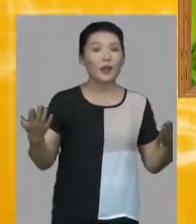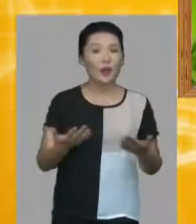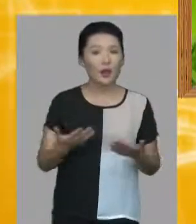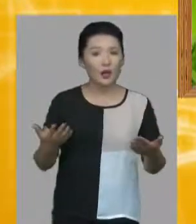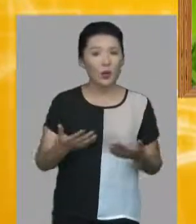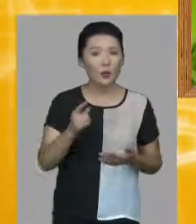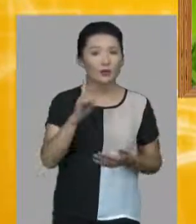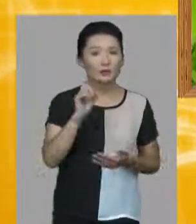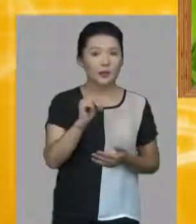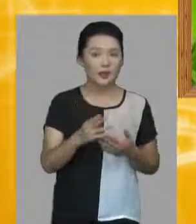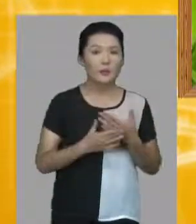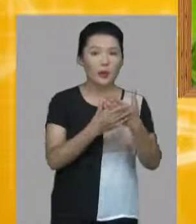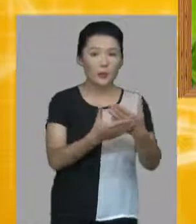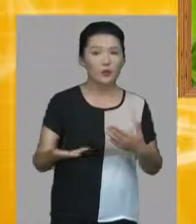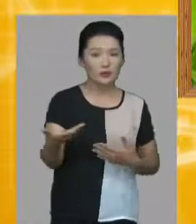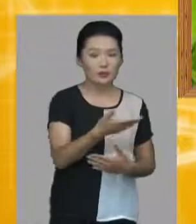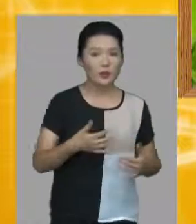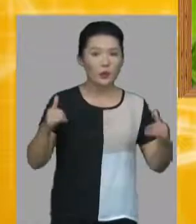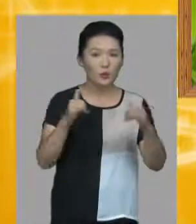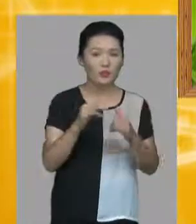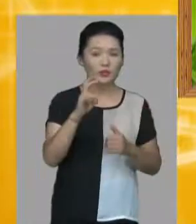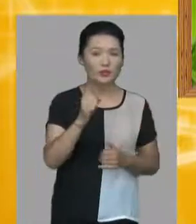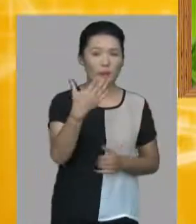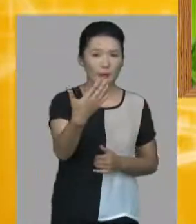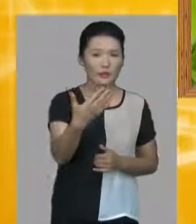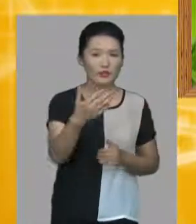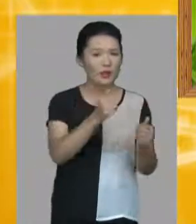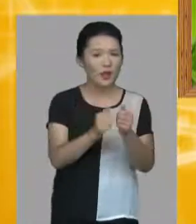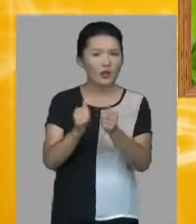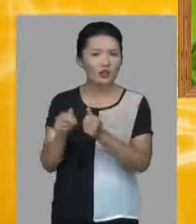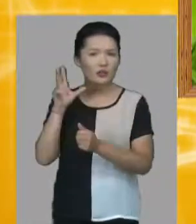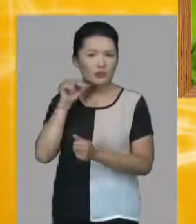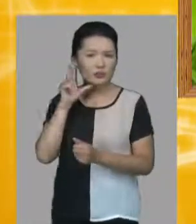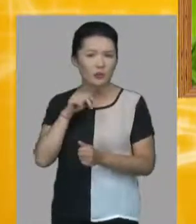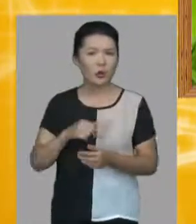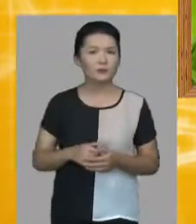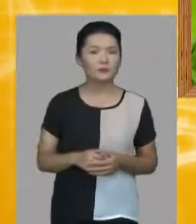же знак поможет нам уменьшить на 5 каждое число?